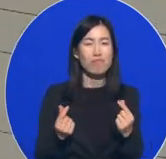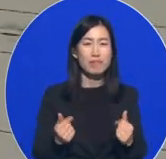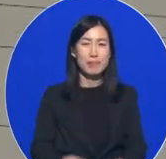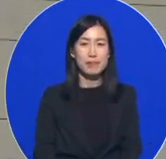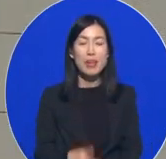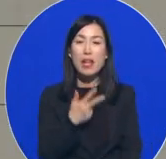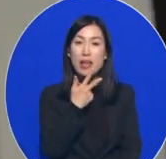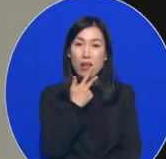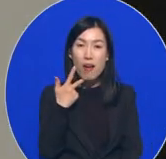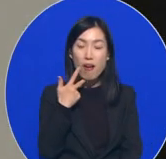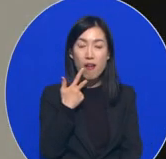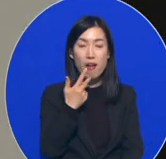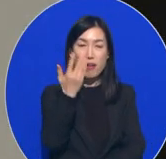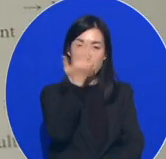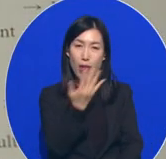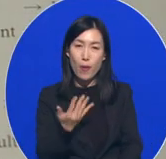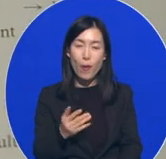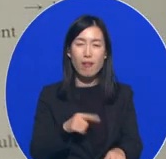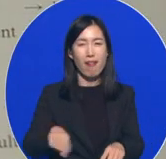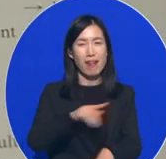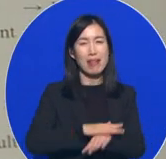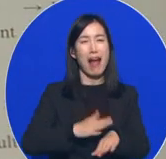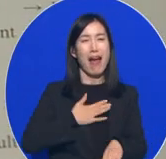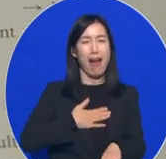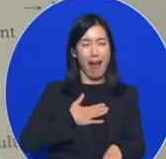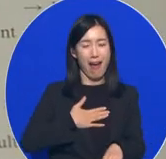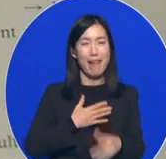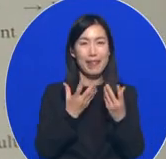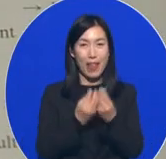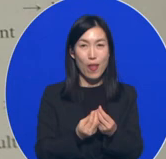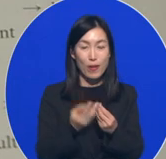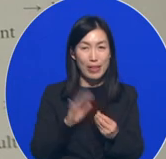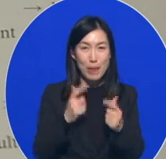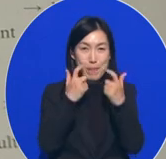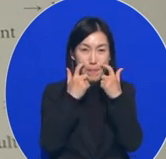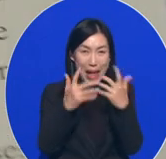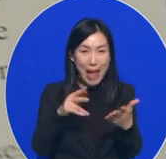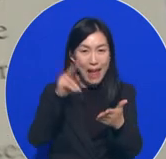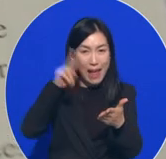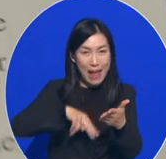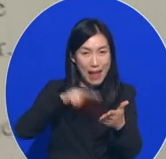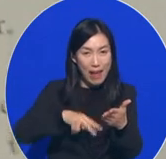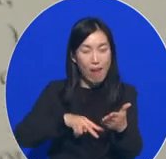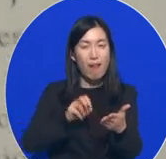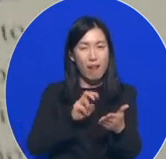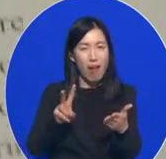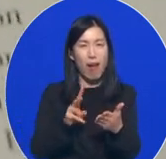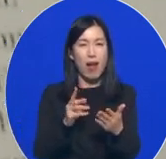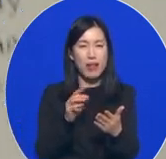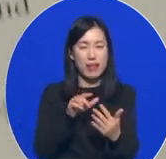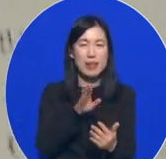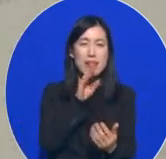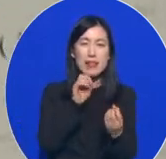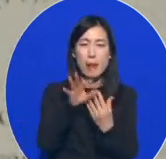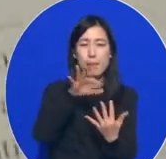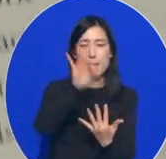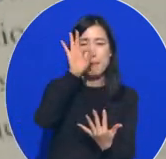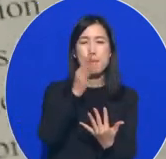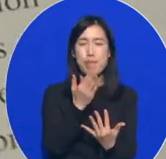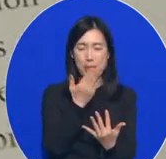친숙한 소재 지문을 활용하면서도 제대로 독해야 정답을 찾을 수 있는 문항들로 변별력을